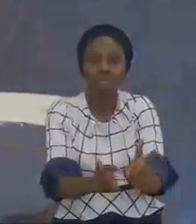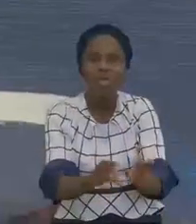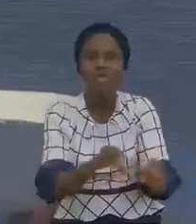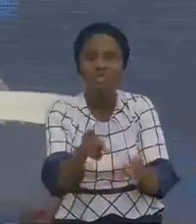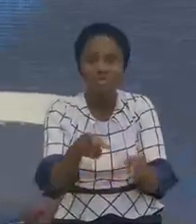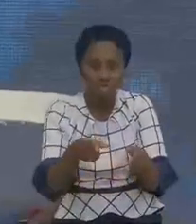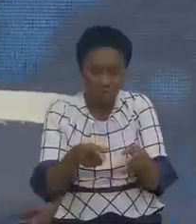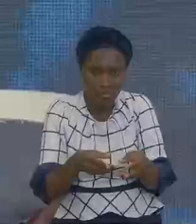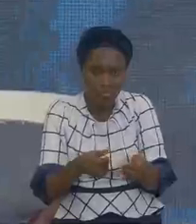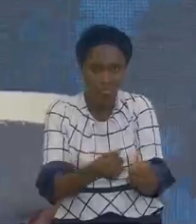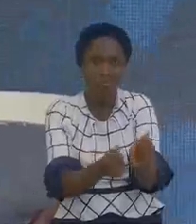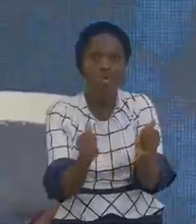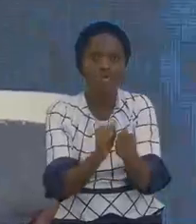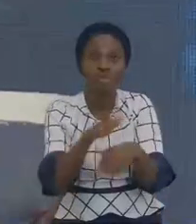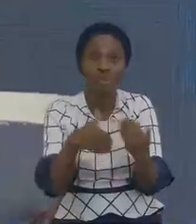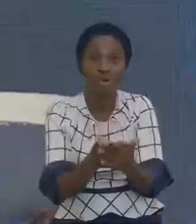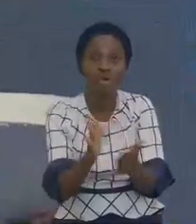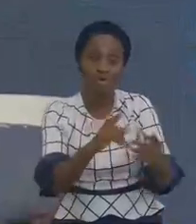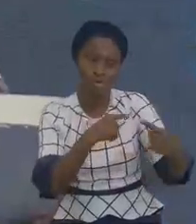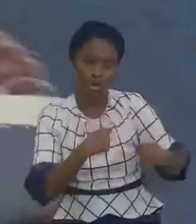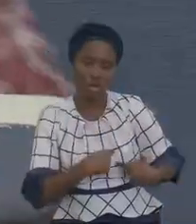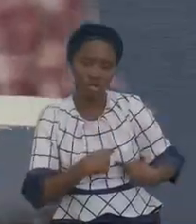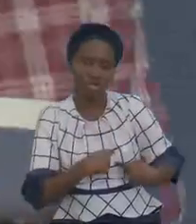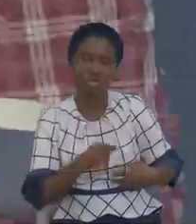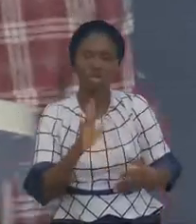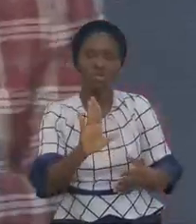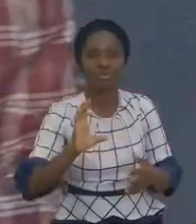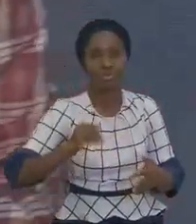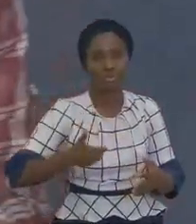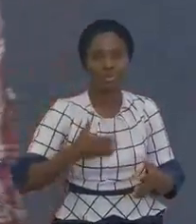dois-tu suivre de tout ton cœur, de toute ta pensée?